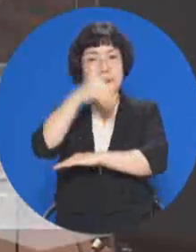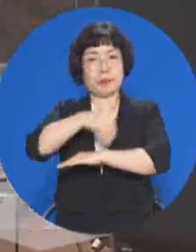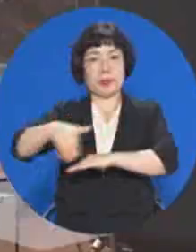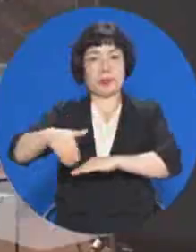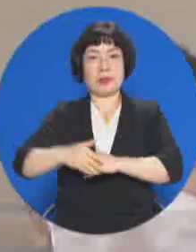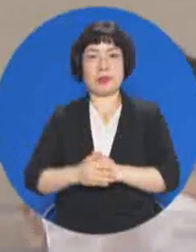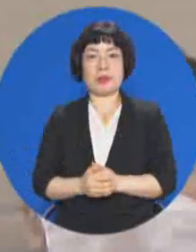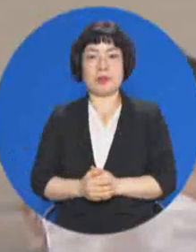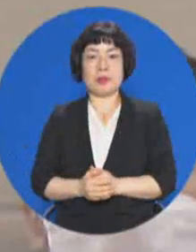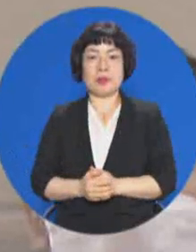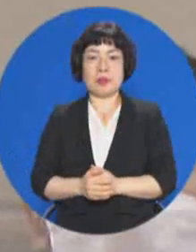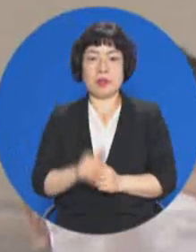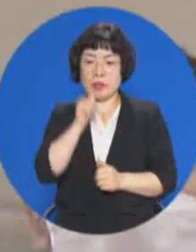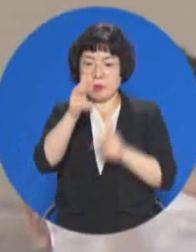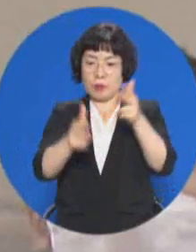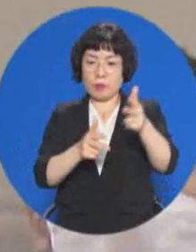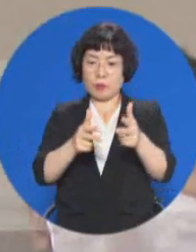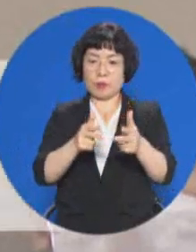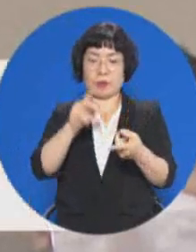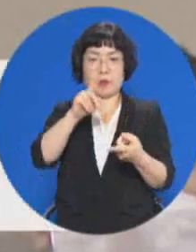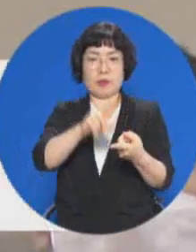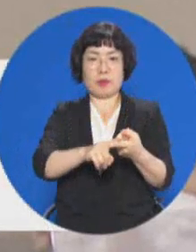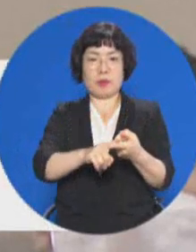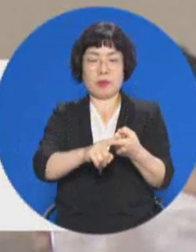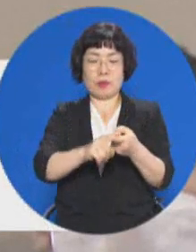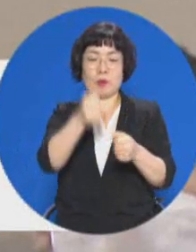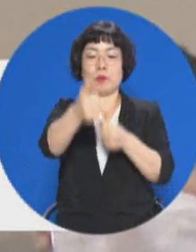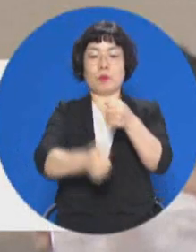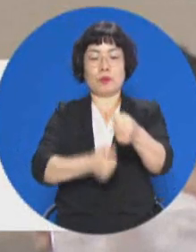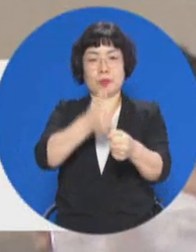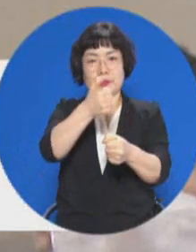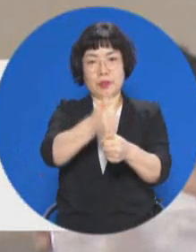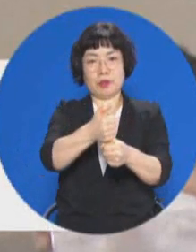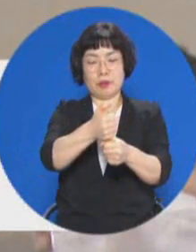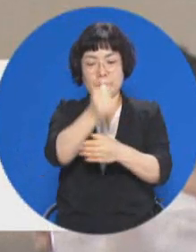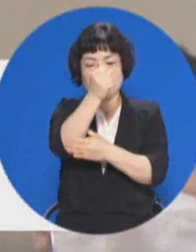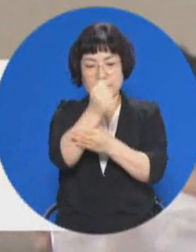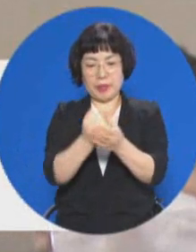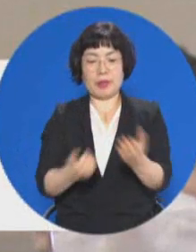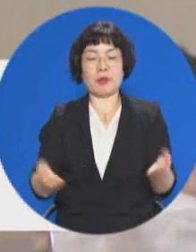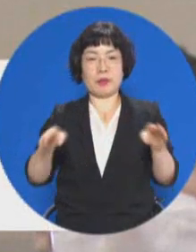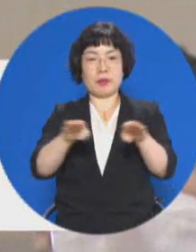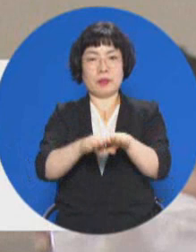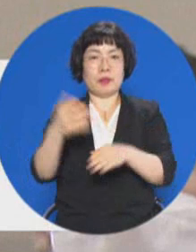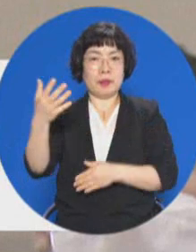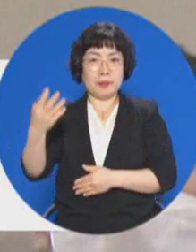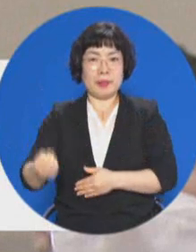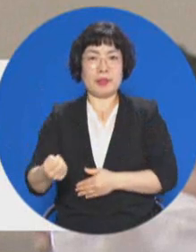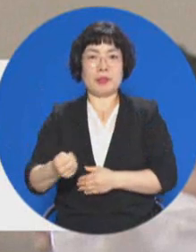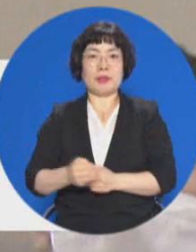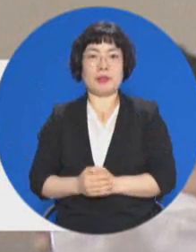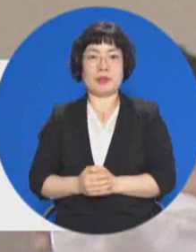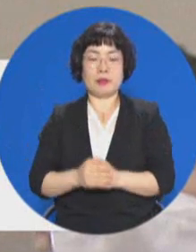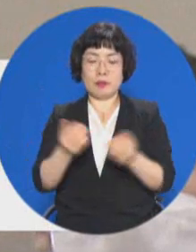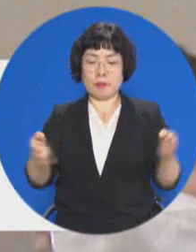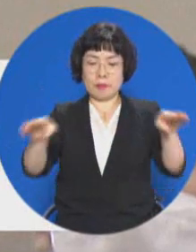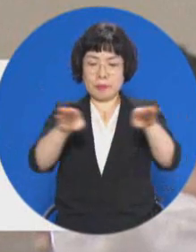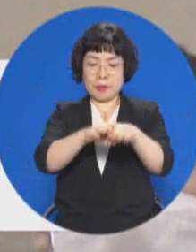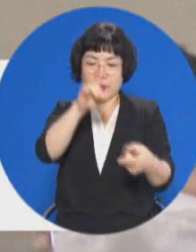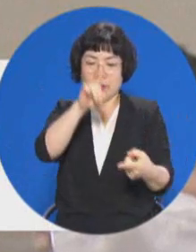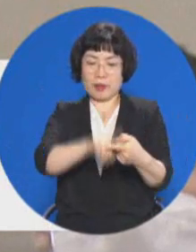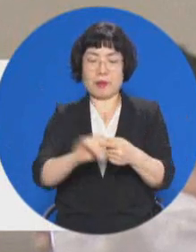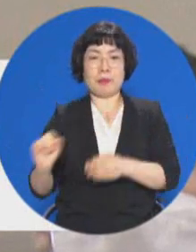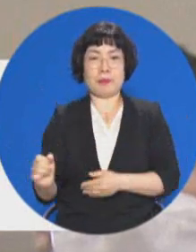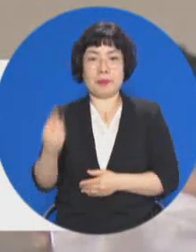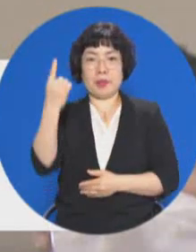답했습니다. 이제 포스코 제철소가 50년이 넘은 노후시설이 많습니다. 그래서 노후 시설에 의한